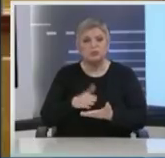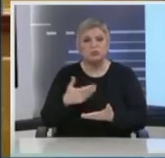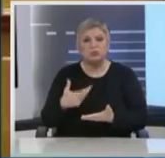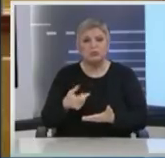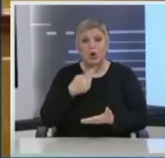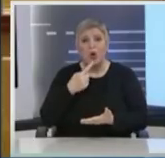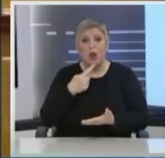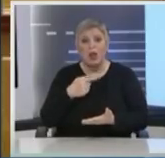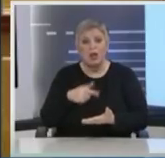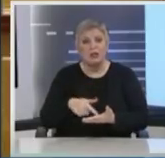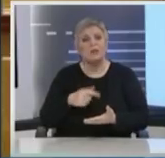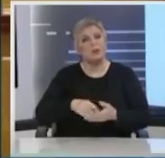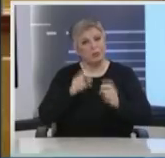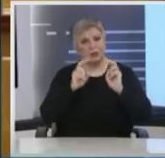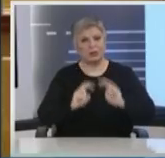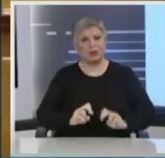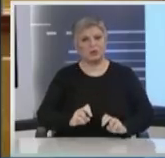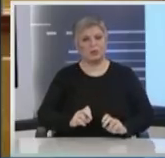Υπάρχουν συναντήσεις